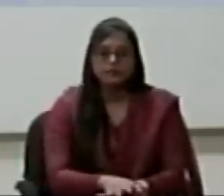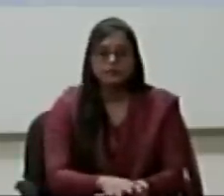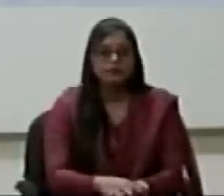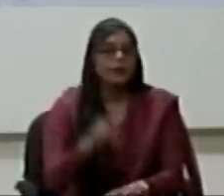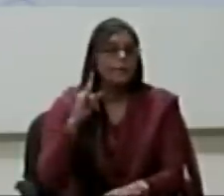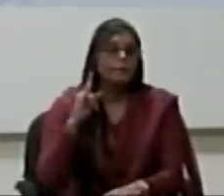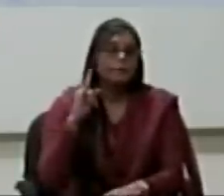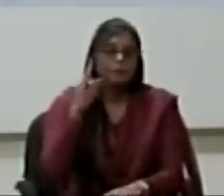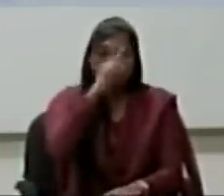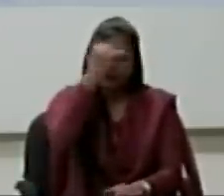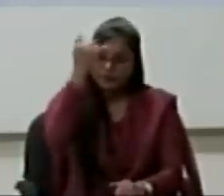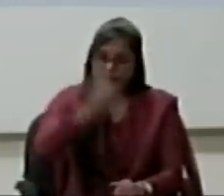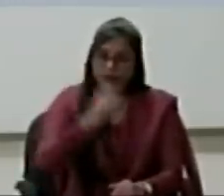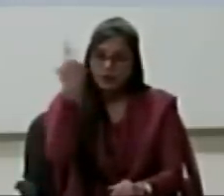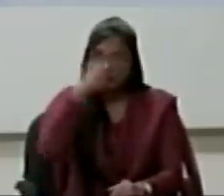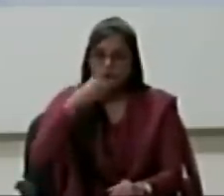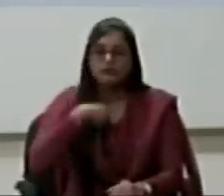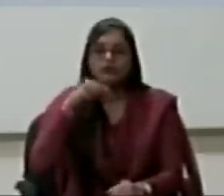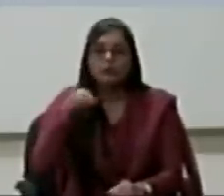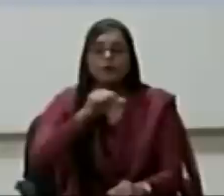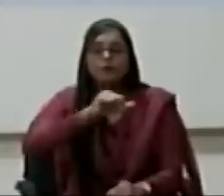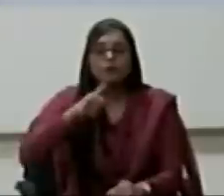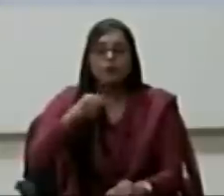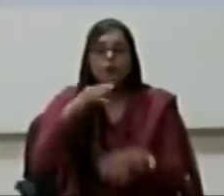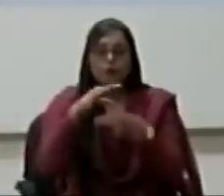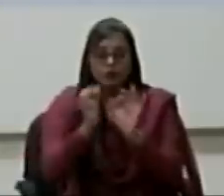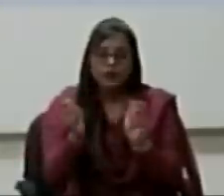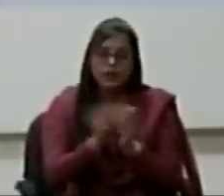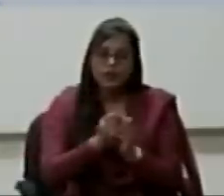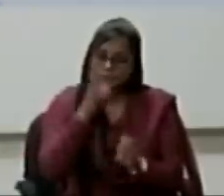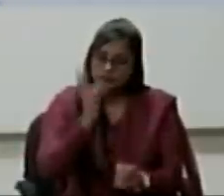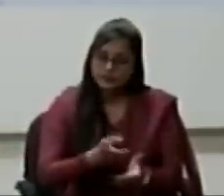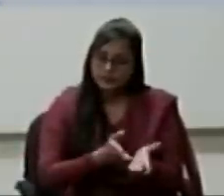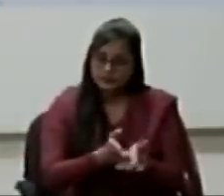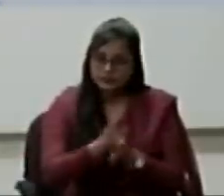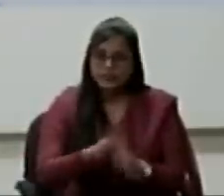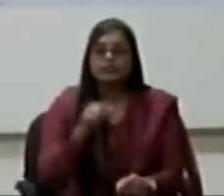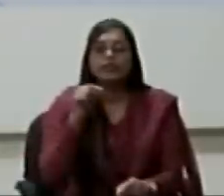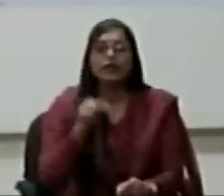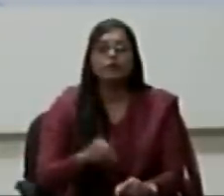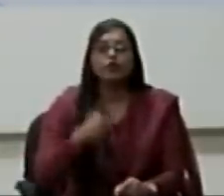বিদেশ থেকে আগত যাত্রীদের আমরা স্ক্রিনিং কার্যক্রম অব্যাহত রেখেছি। এ পর্যন্ত